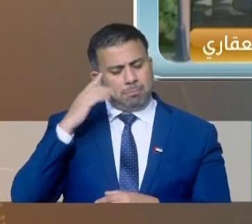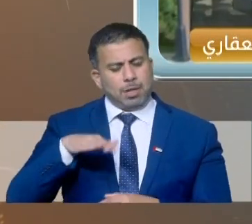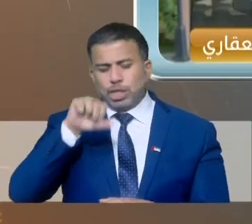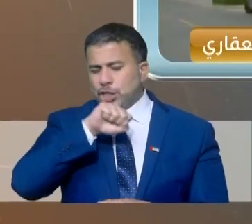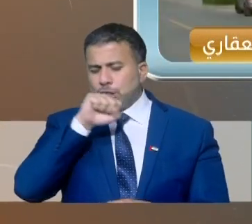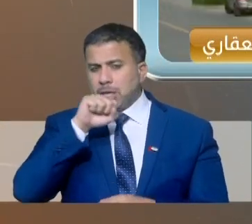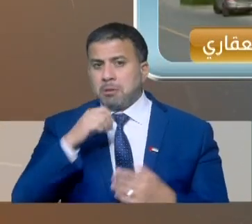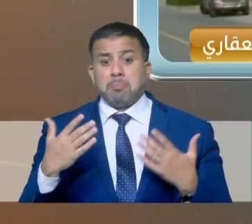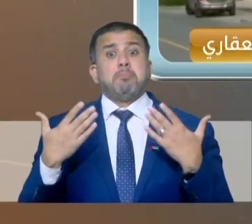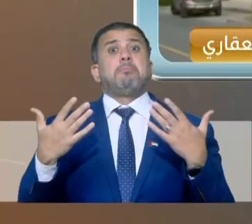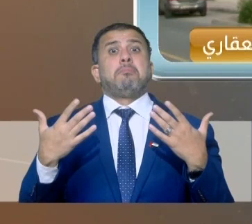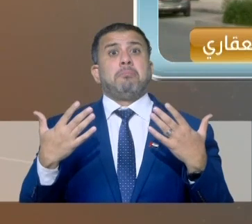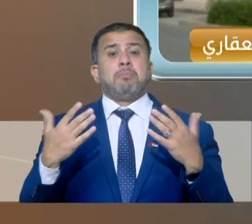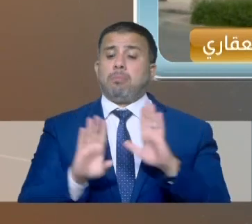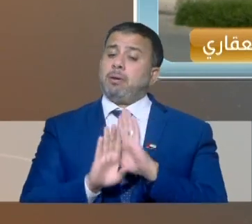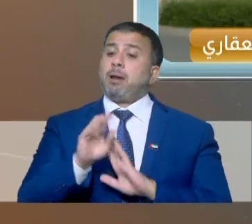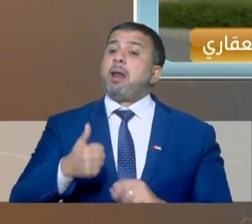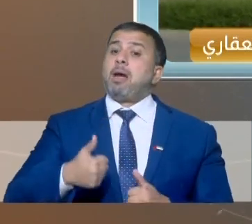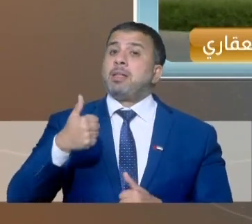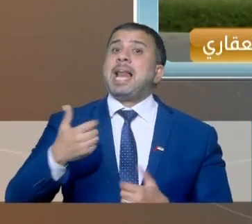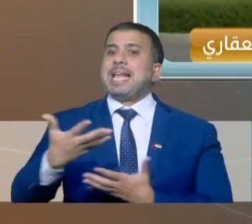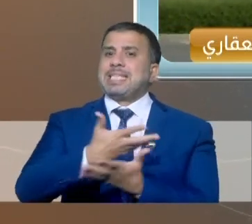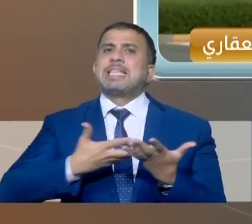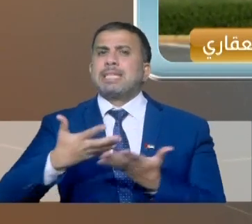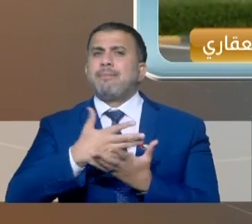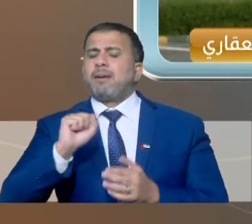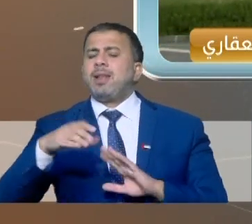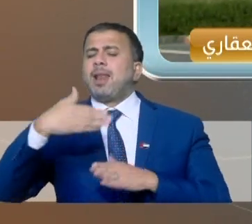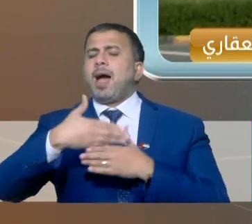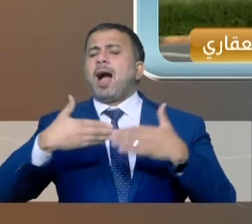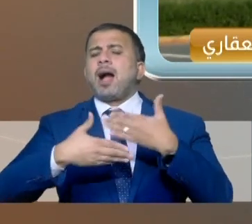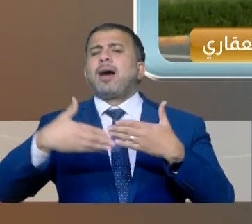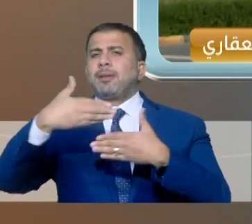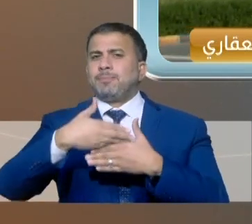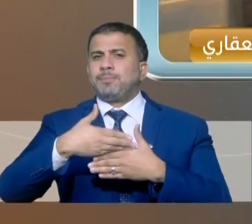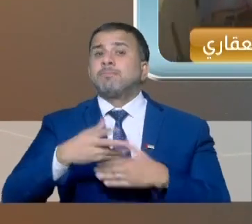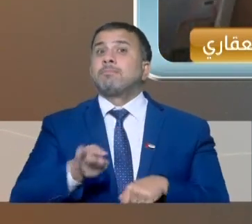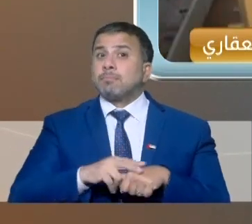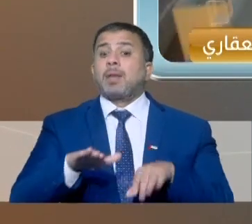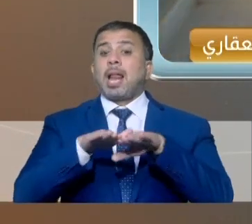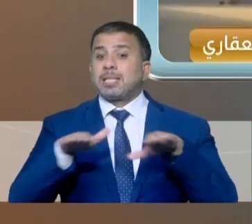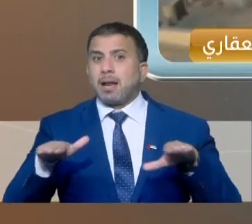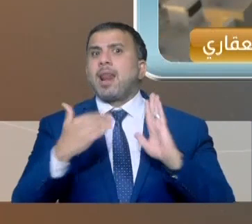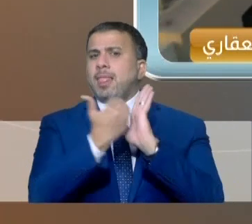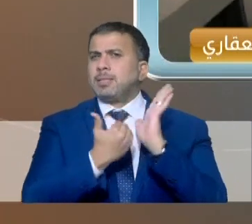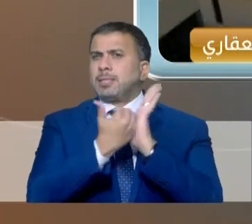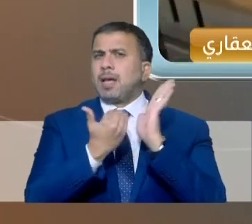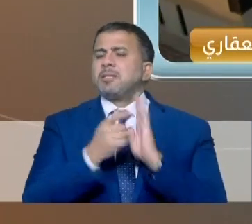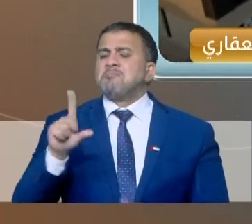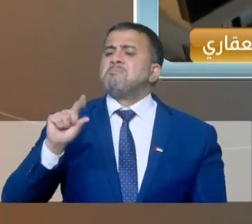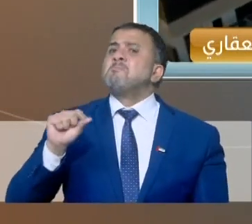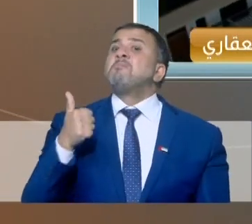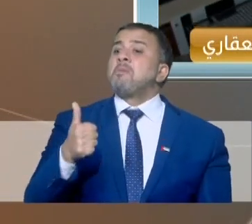مكانتها كوجهة إقليمية رائدة للاستثمار في القطاع العقاري في ظل الاستقرار الاقتصادي الذي تتميز